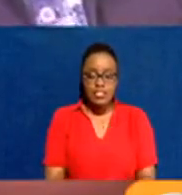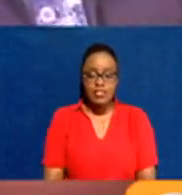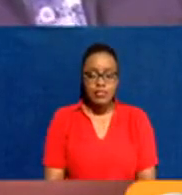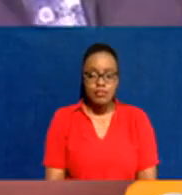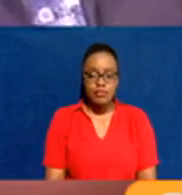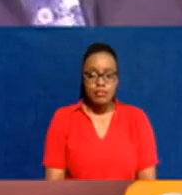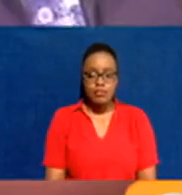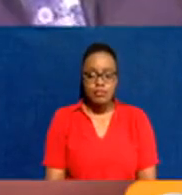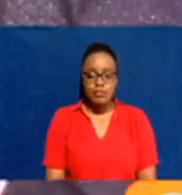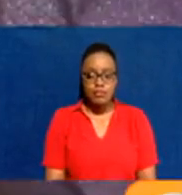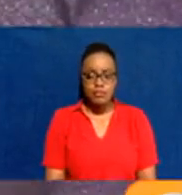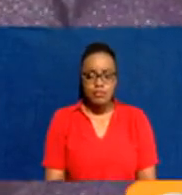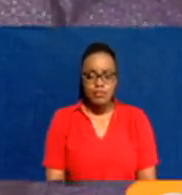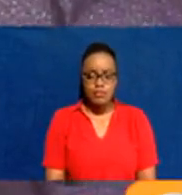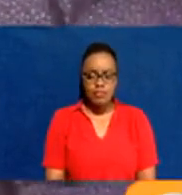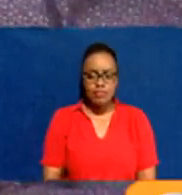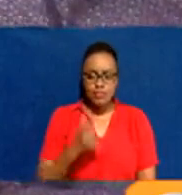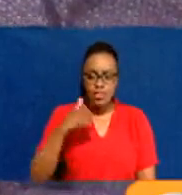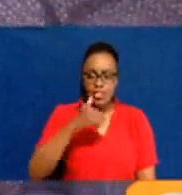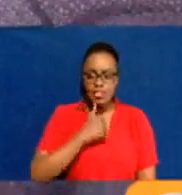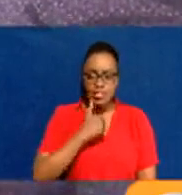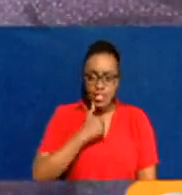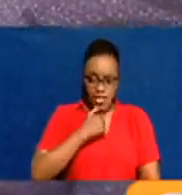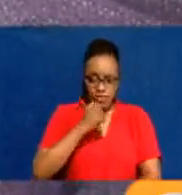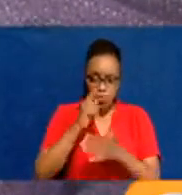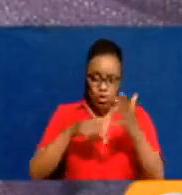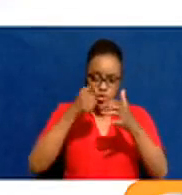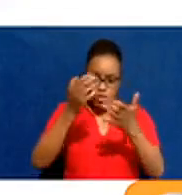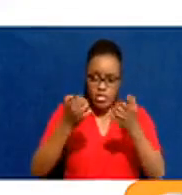au wakatai. Tutawaambia kwamba wakatai.